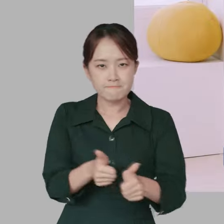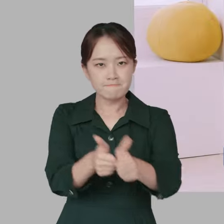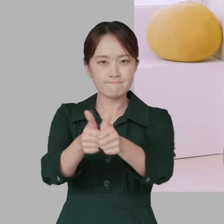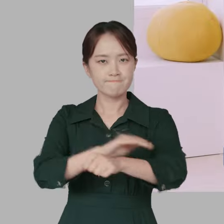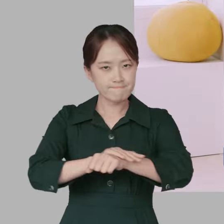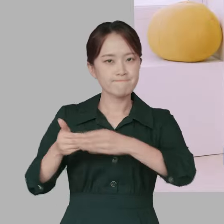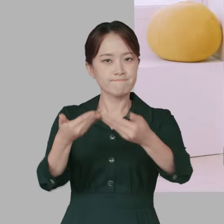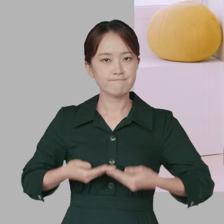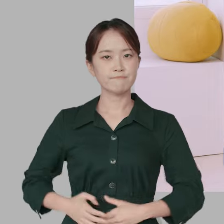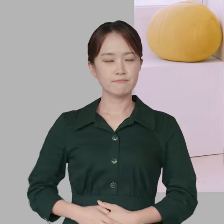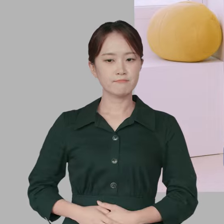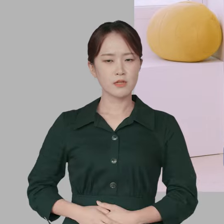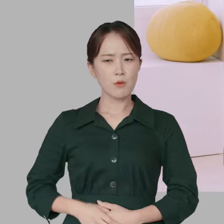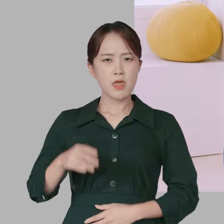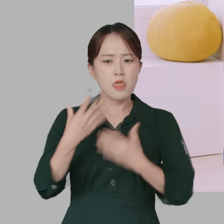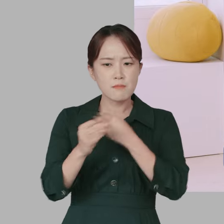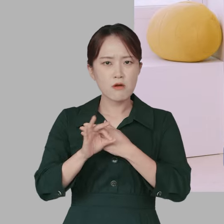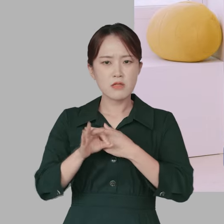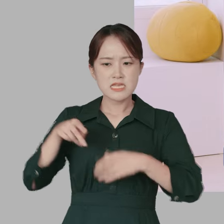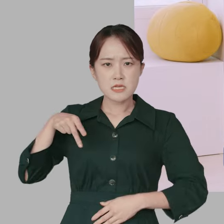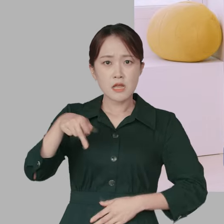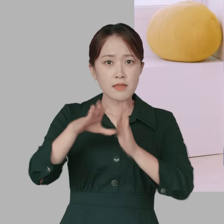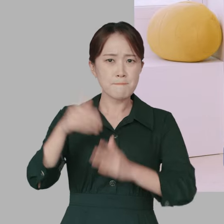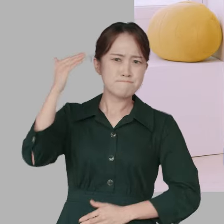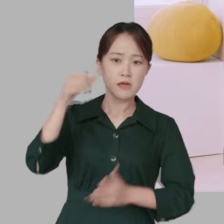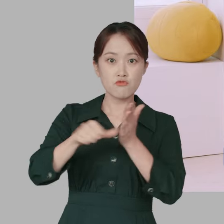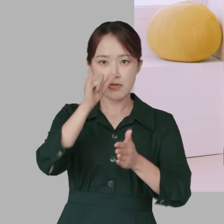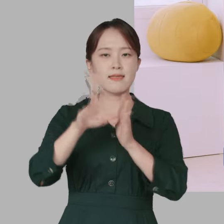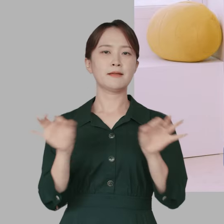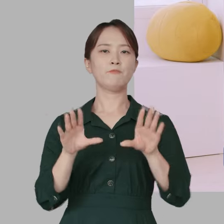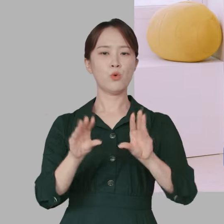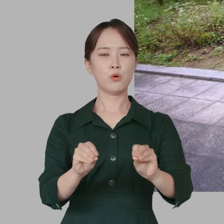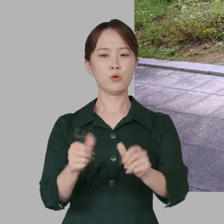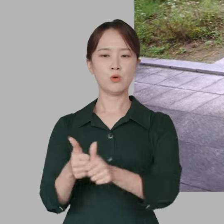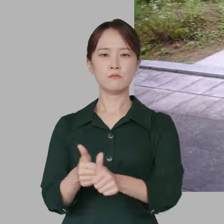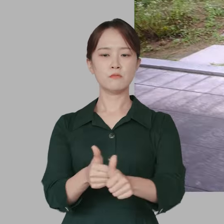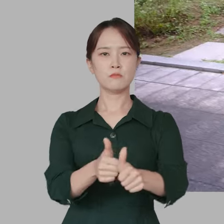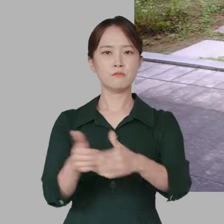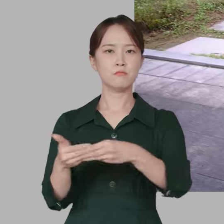그리고 장애물이 있거나 안 갈 수 있을 때는 일단 잠깐 멈췄다가 가고요